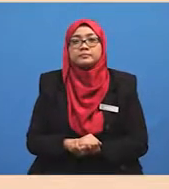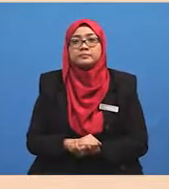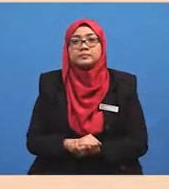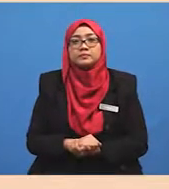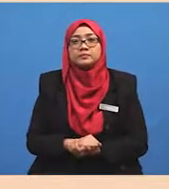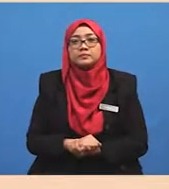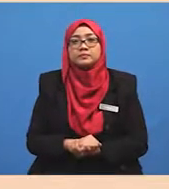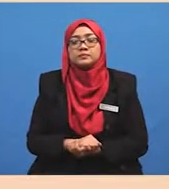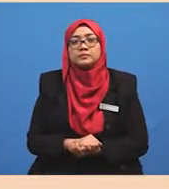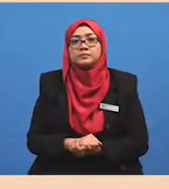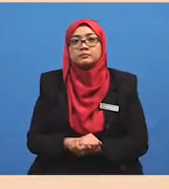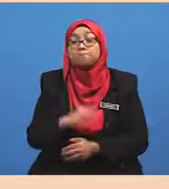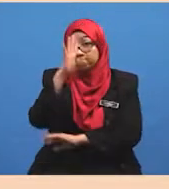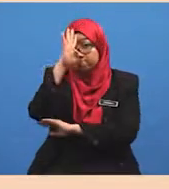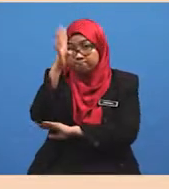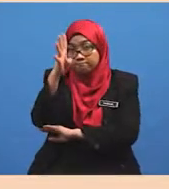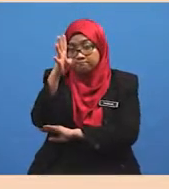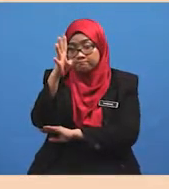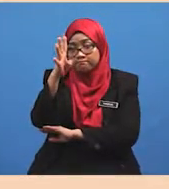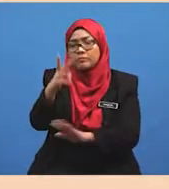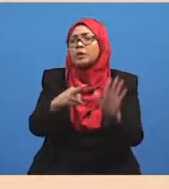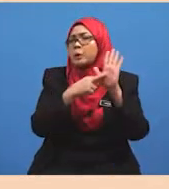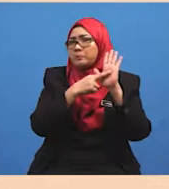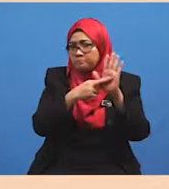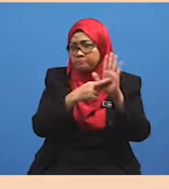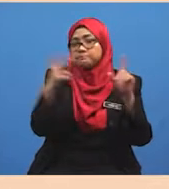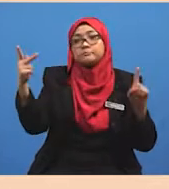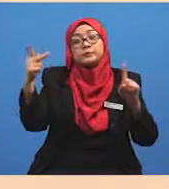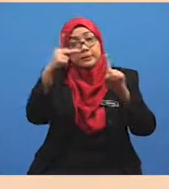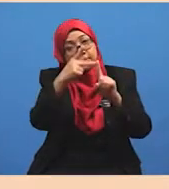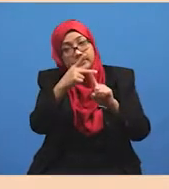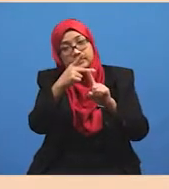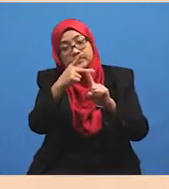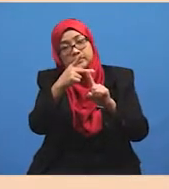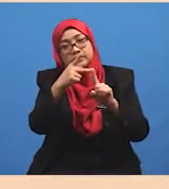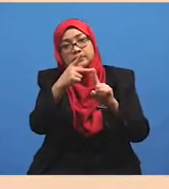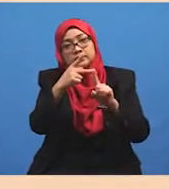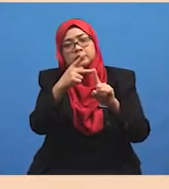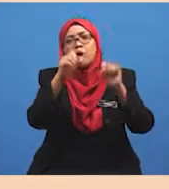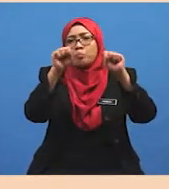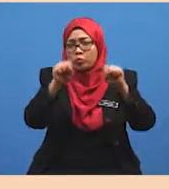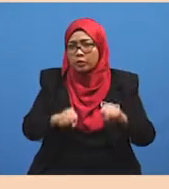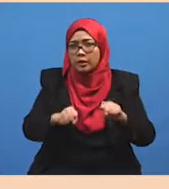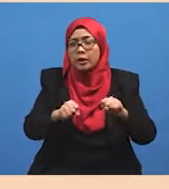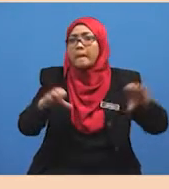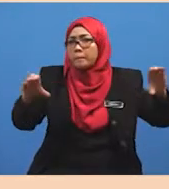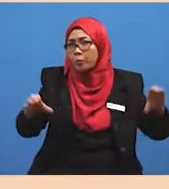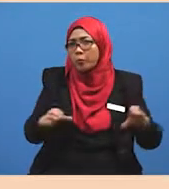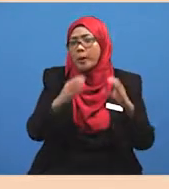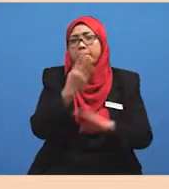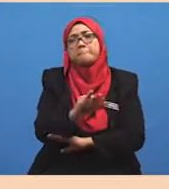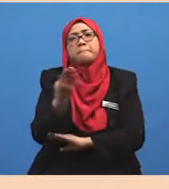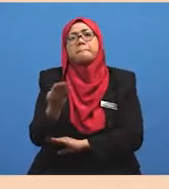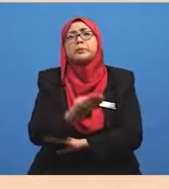Hai kritip merujuk kepada berupaya menciptakan sesuatu